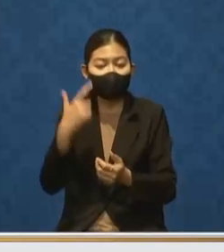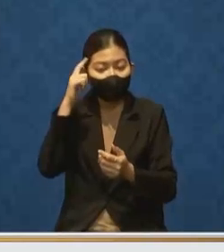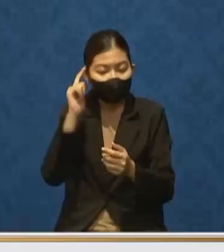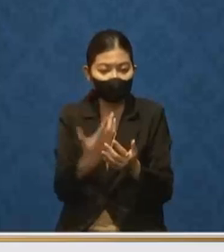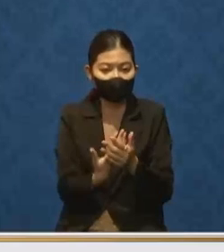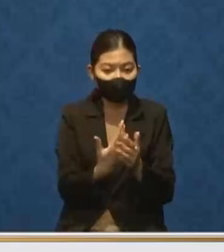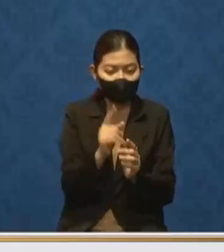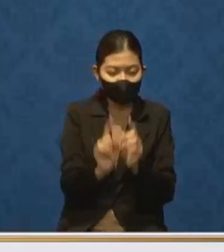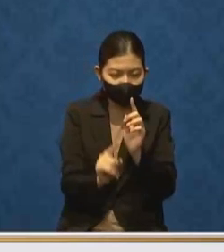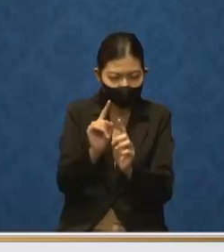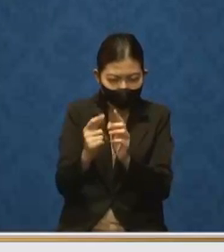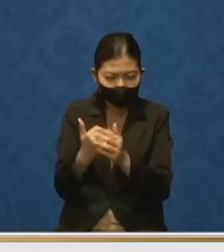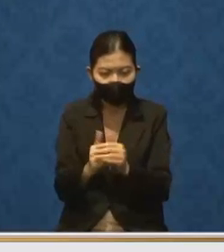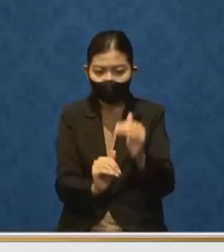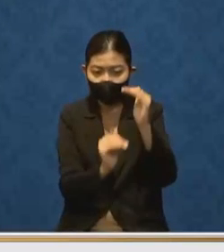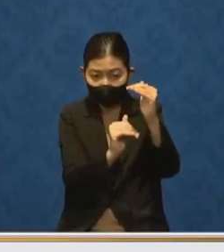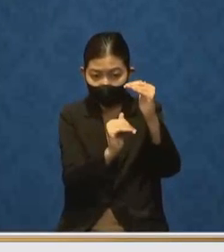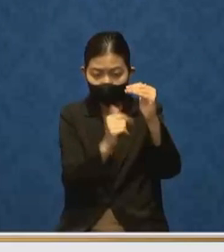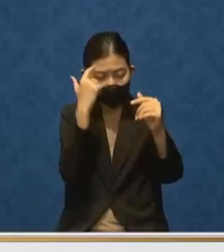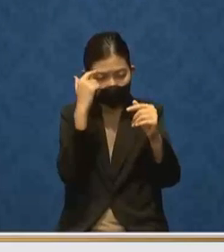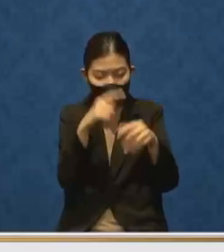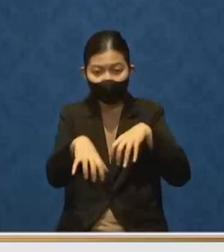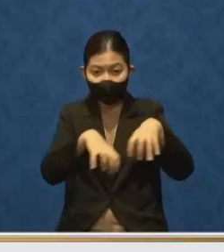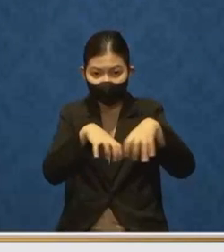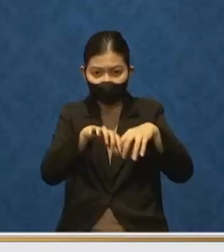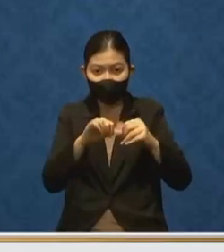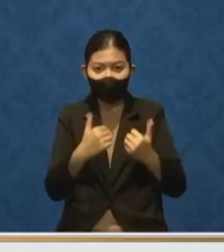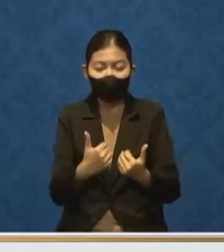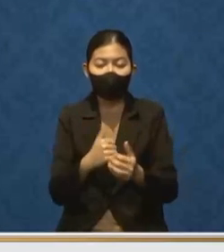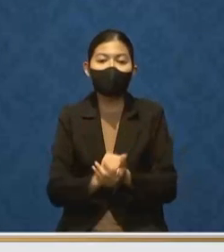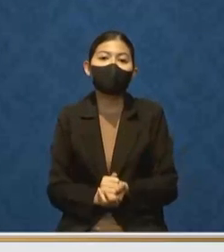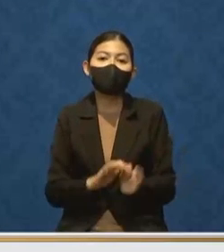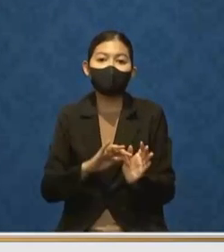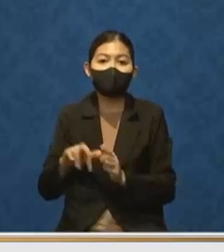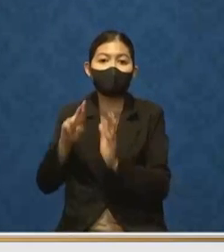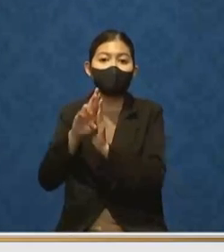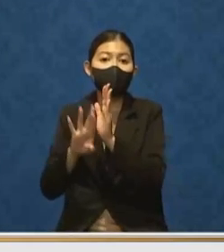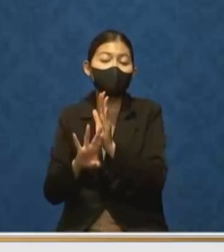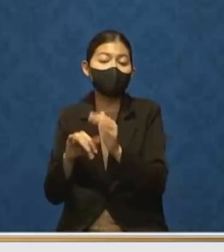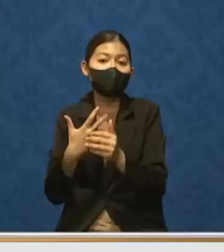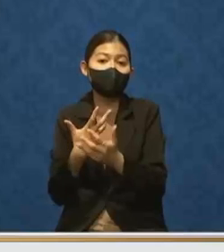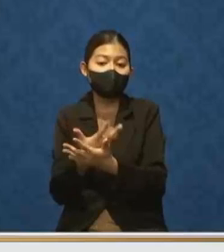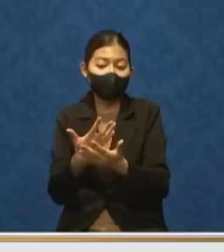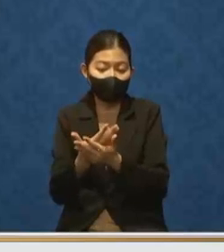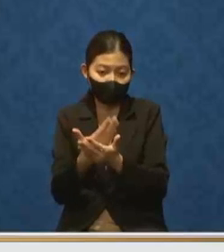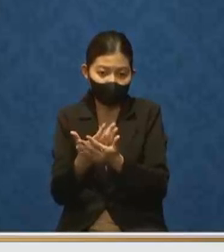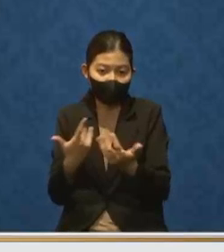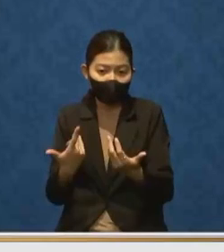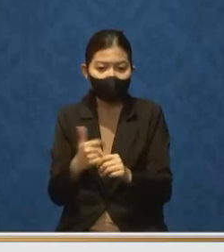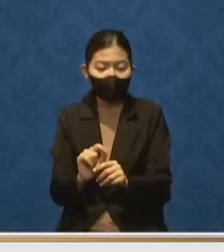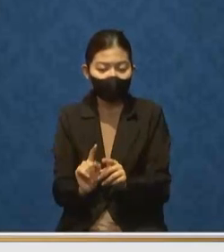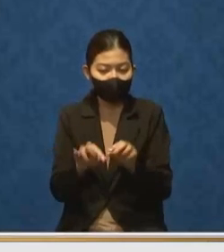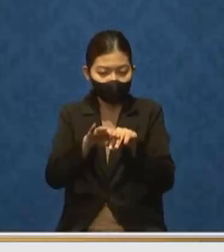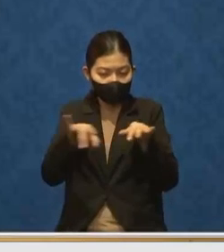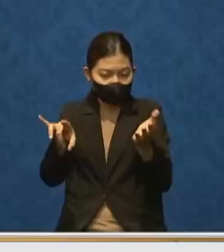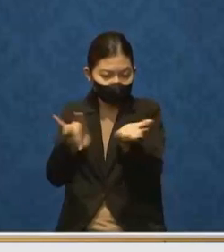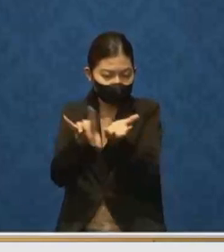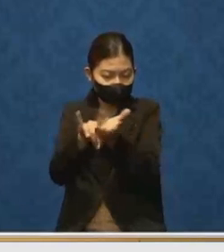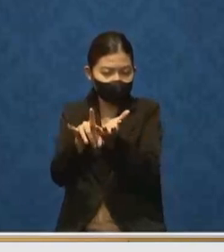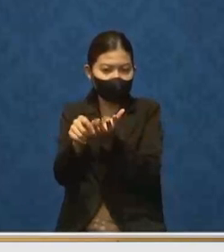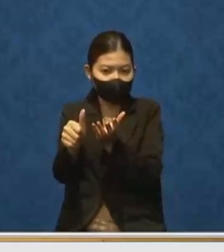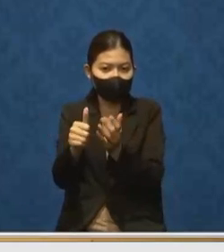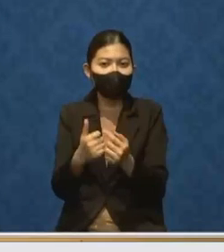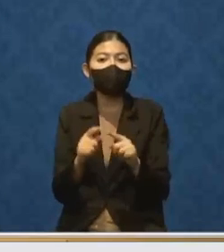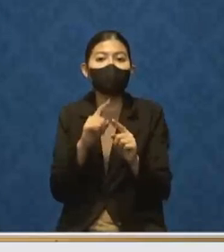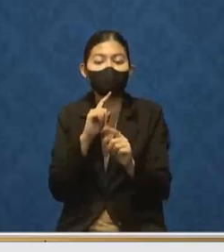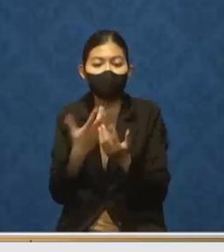ยะยาวยังคงอยู่ในกรอบเป้าหมายสำหรับด้านระบบการเงินโดยรวมยังมีเสถียรภาพแต่ภาคธุรกิจและภาคครัวเรือน